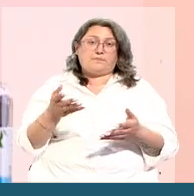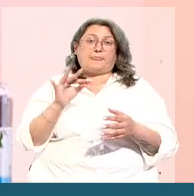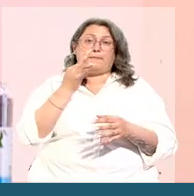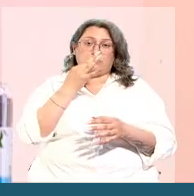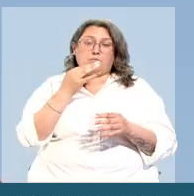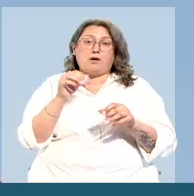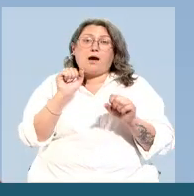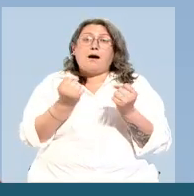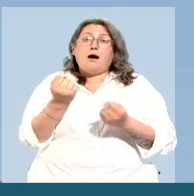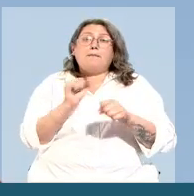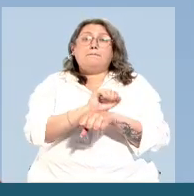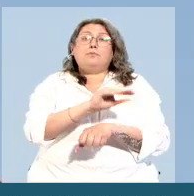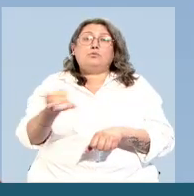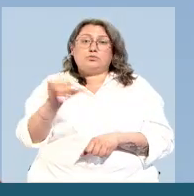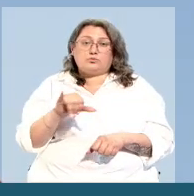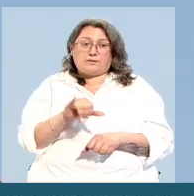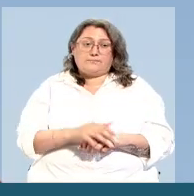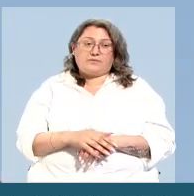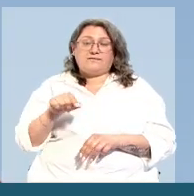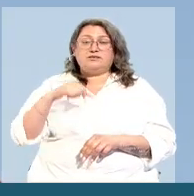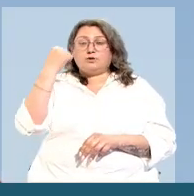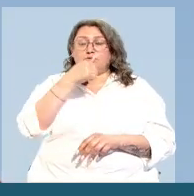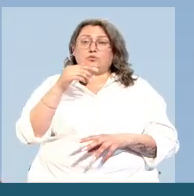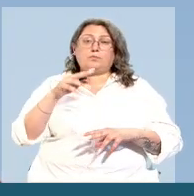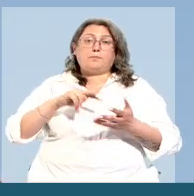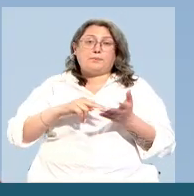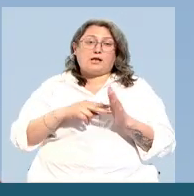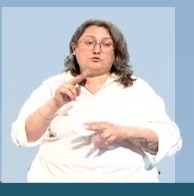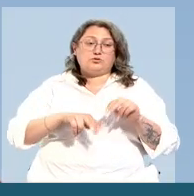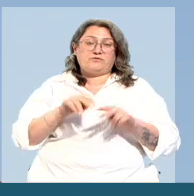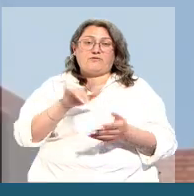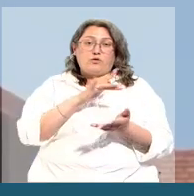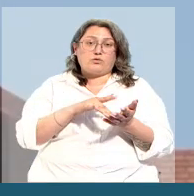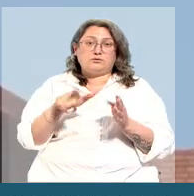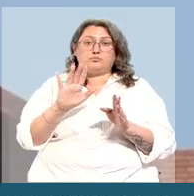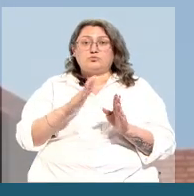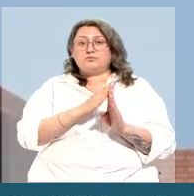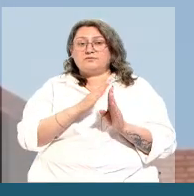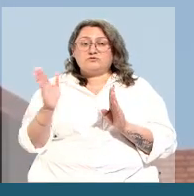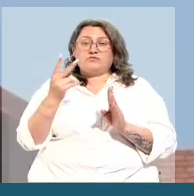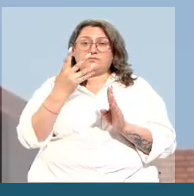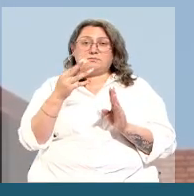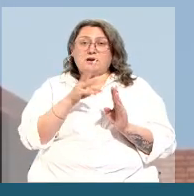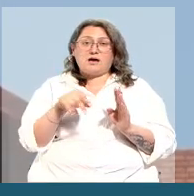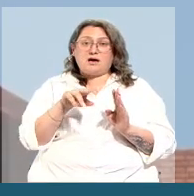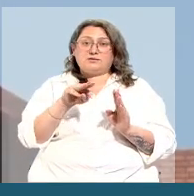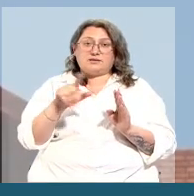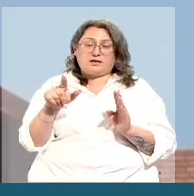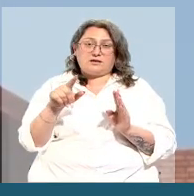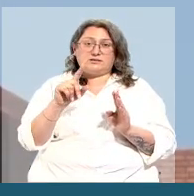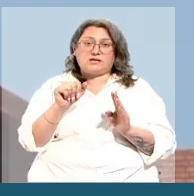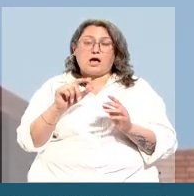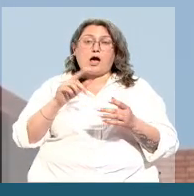ғой. Биыл облыс орталығында құрылыс саласы бойынша жылдық жоспар 25 миллиард теңгеден асады. Есепті кезеңде оның 4 миллиард